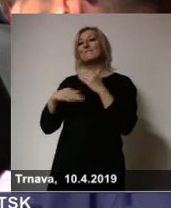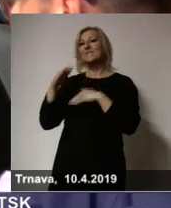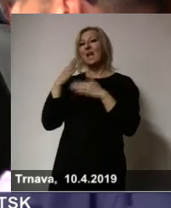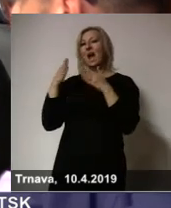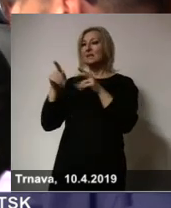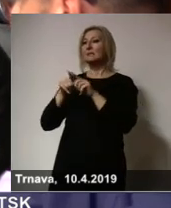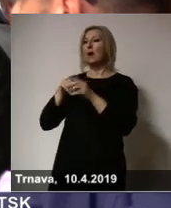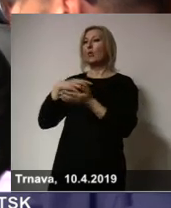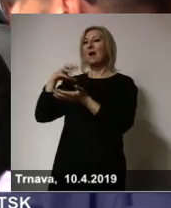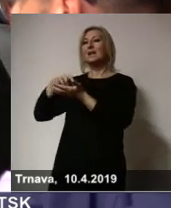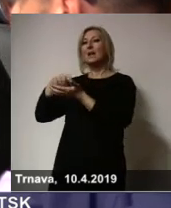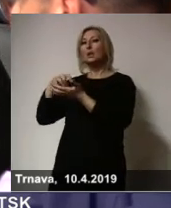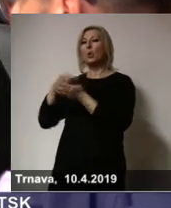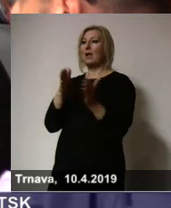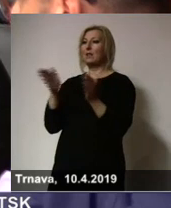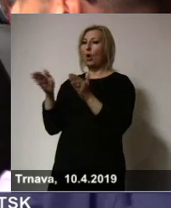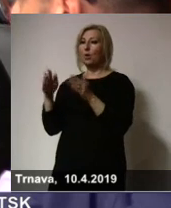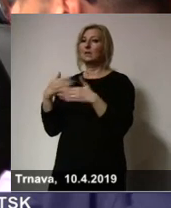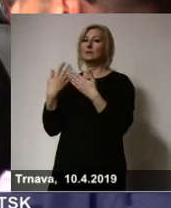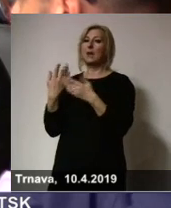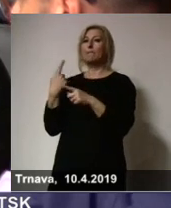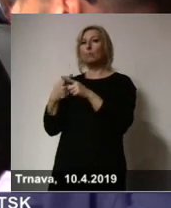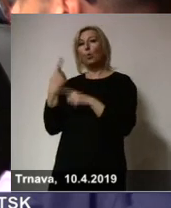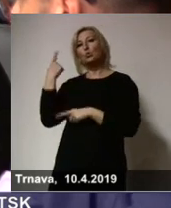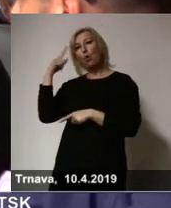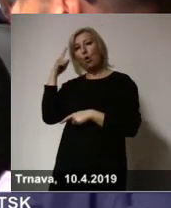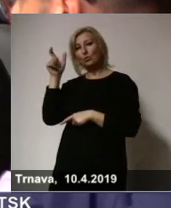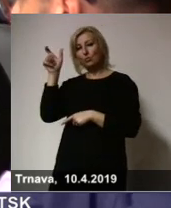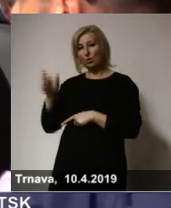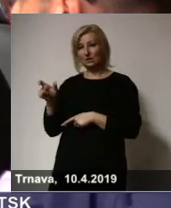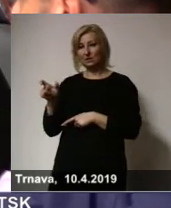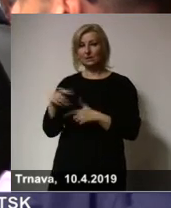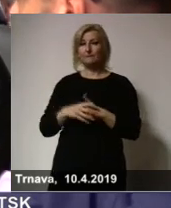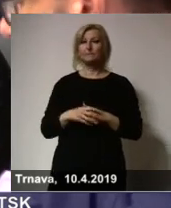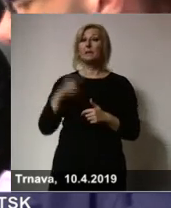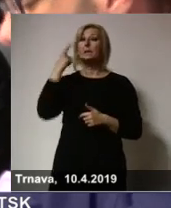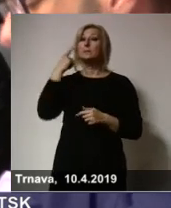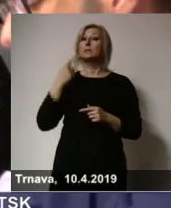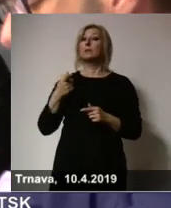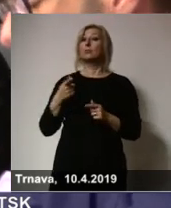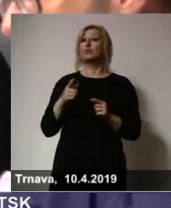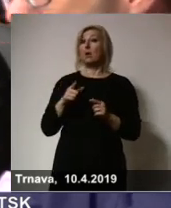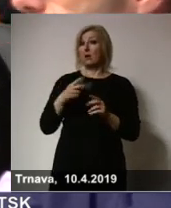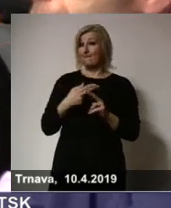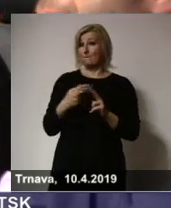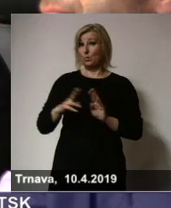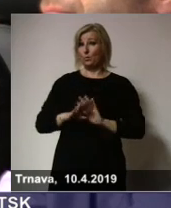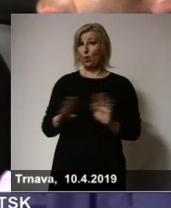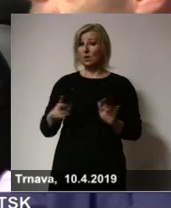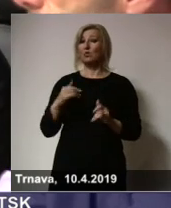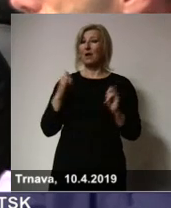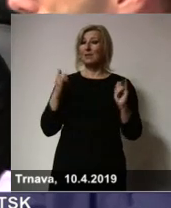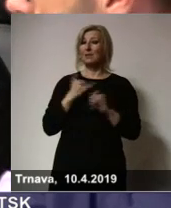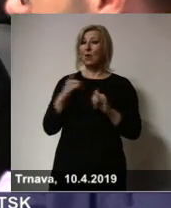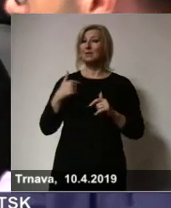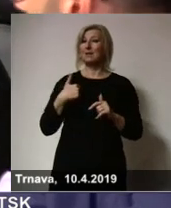regionálnu orientáciu, to je taktiež pravda. Myslím si, že zloženie je v poriadku, len to hovorím, že ja som zažil jednoznačne, že